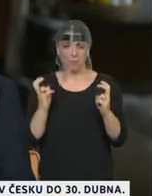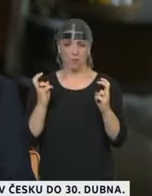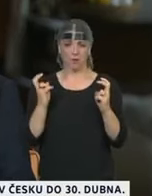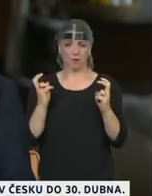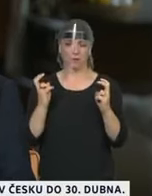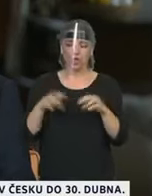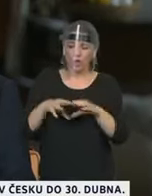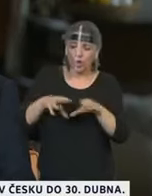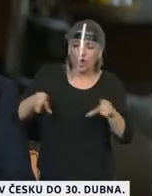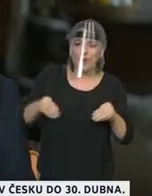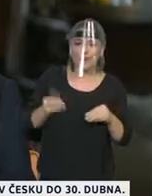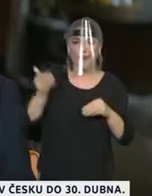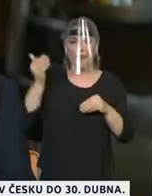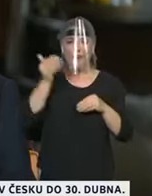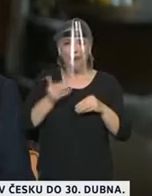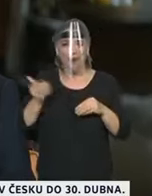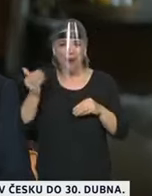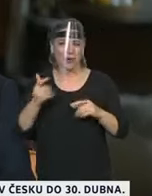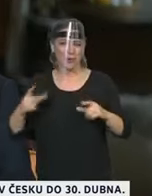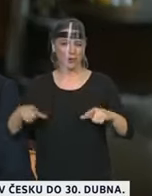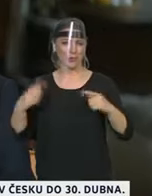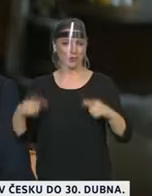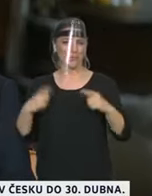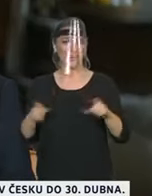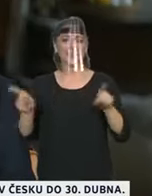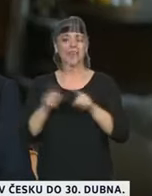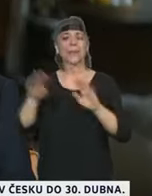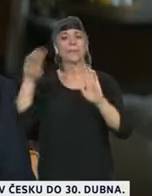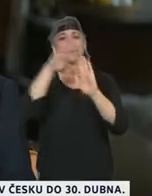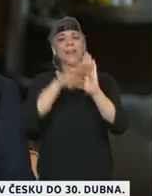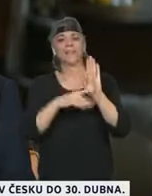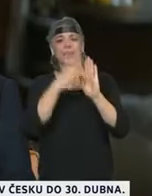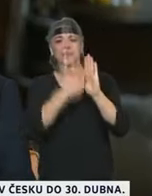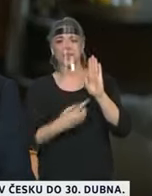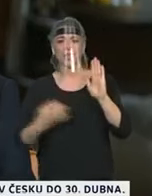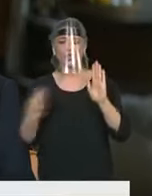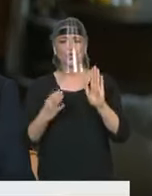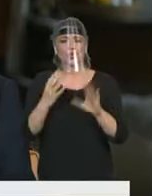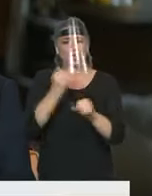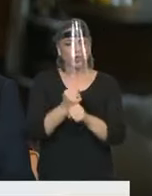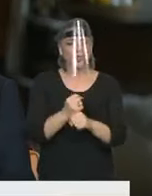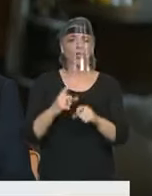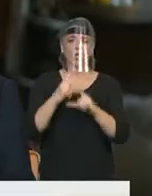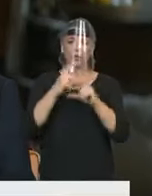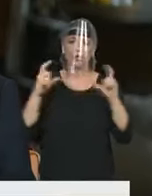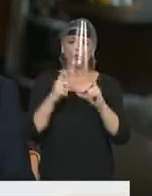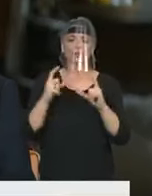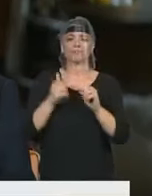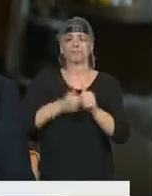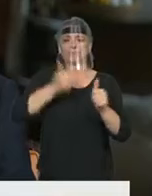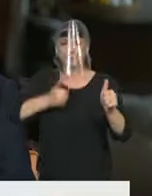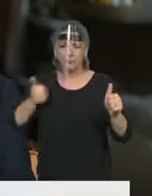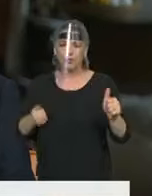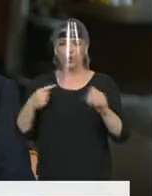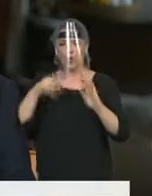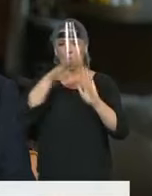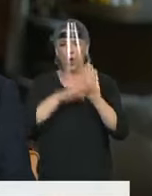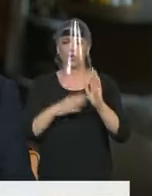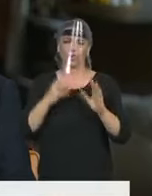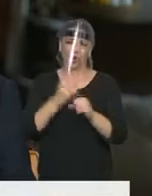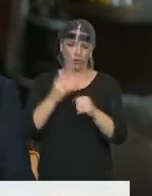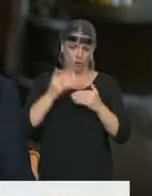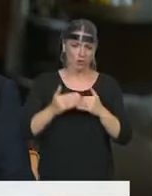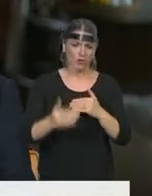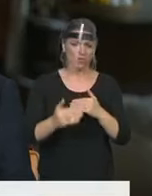jen nejbližší kruh rodiny. Dodržujte platná pravidla. Noste roušky a dodržujte rozestupy. Zkrátka chovejte